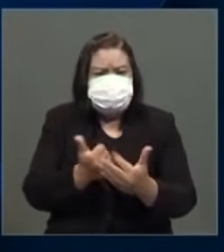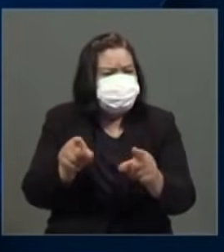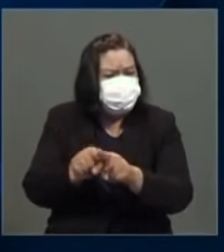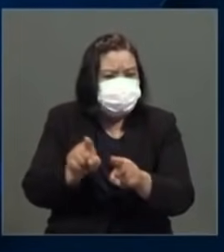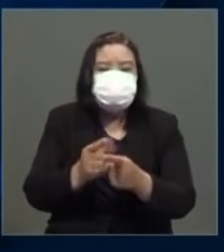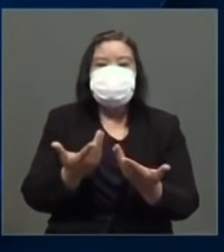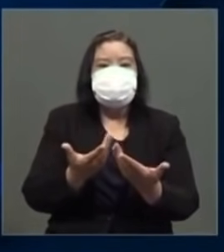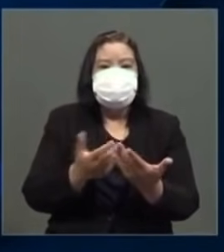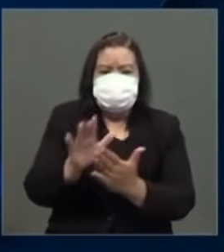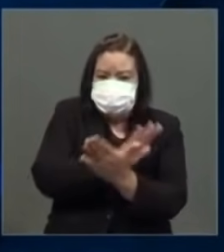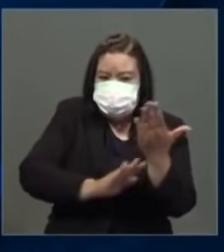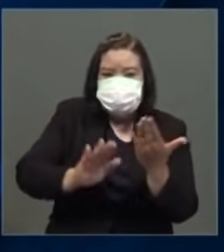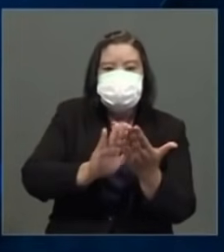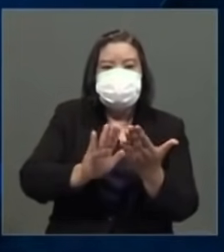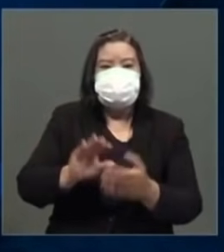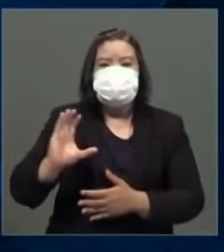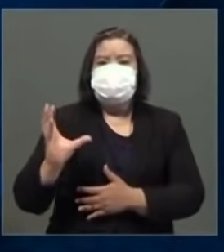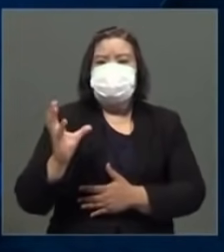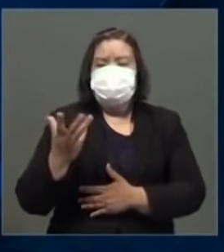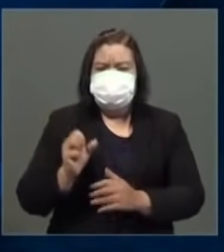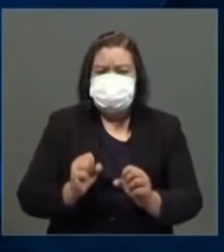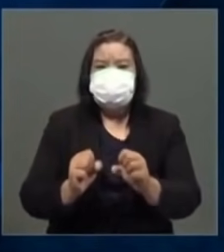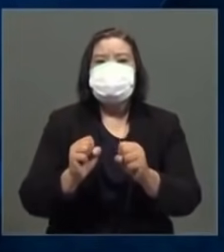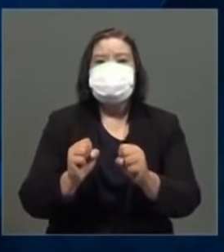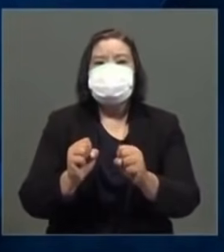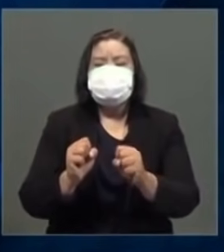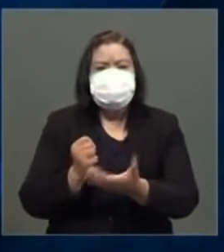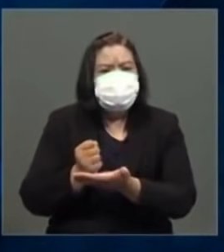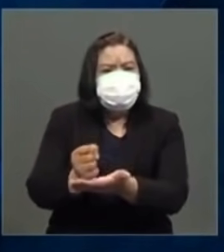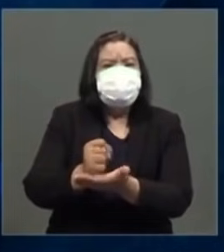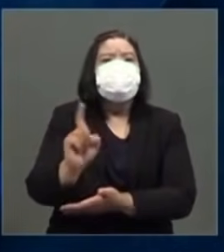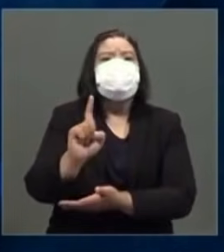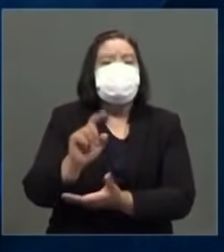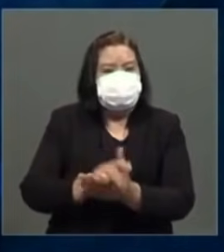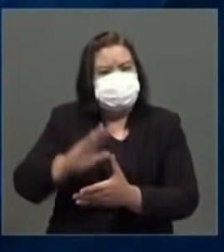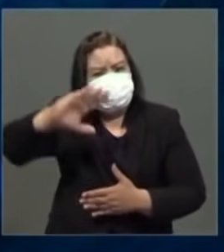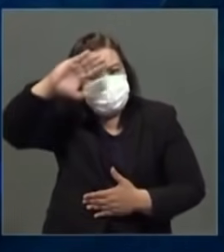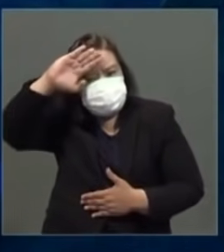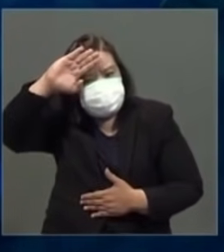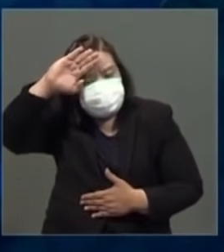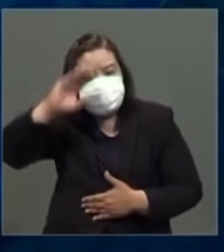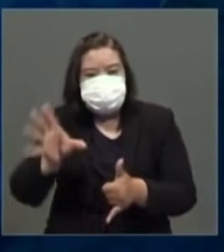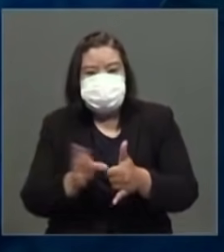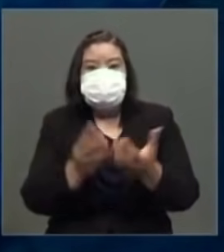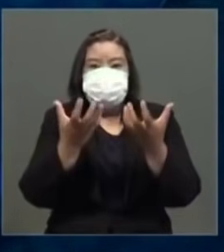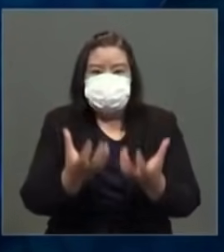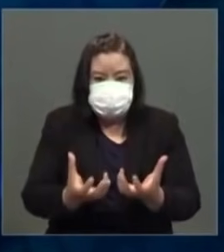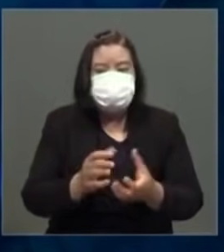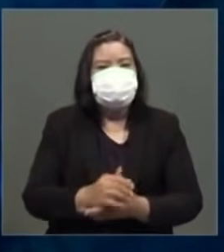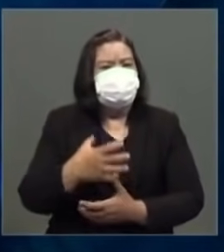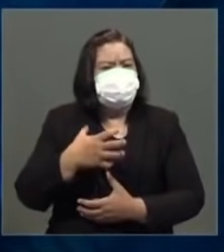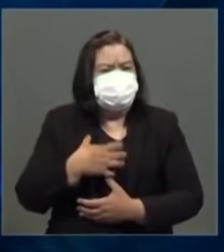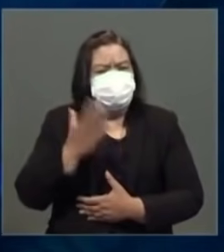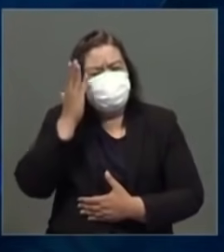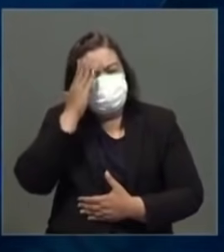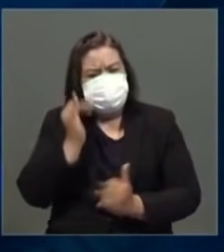ตร์นี้ในการจัดการกับวัคซีนไปลดจำนวนการป่วยลดการใช้เตียงของเขาให้ได้ก่